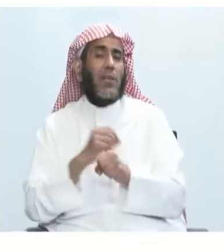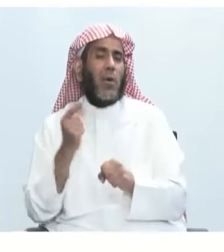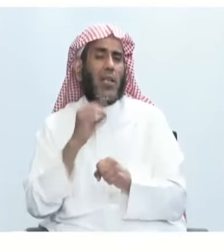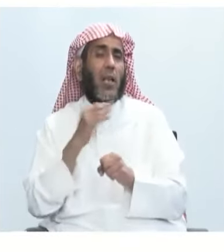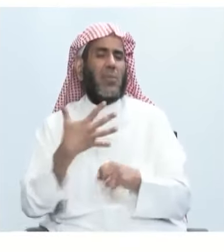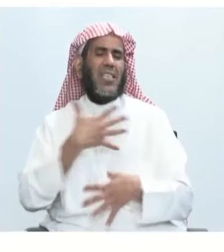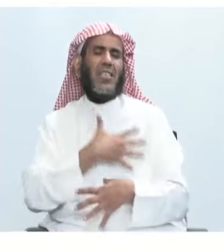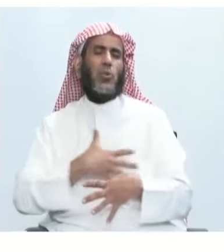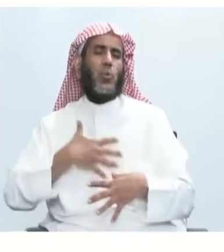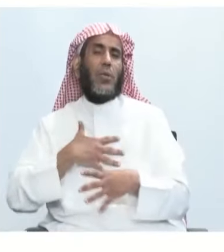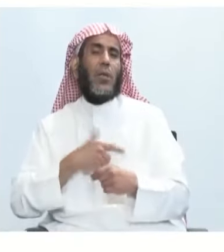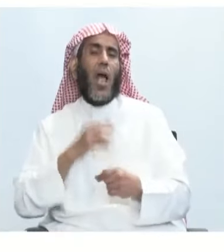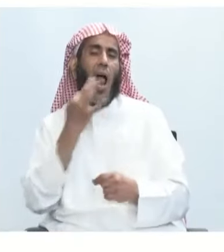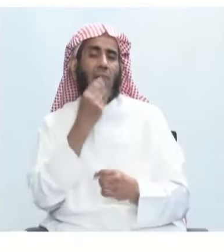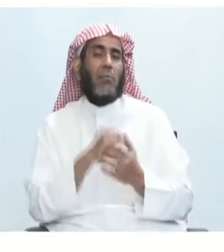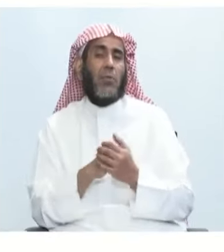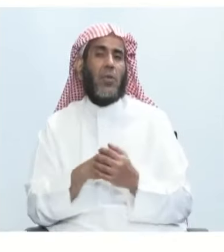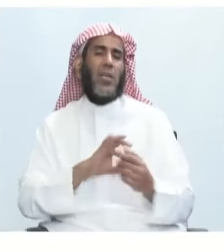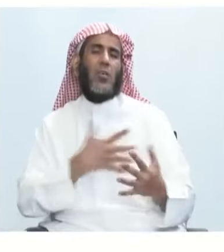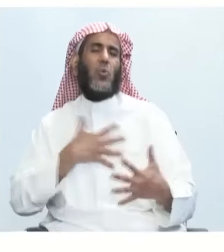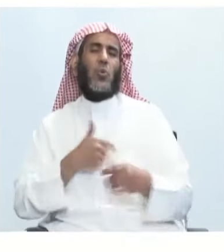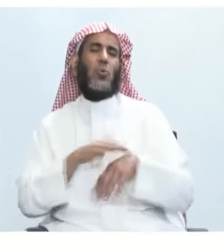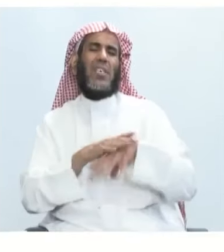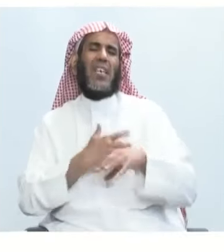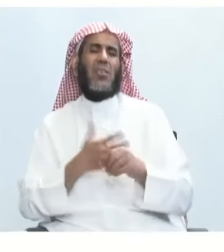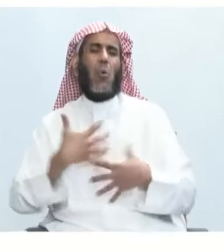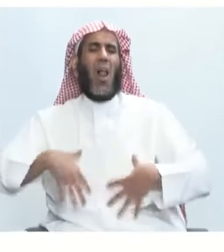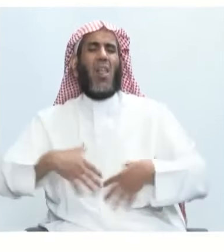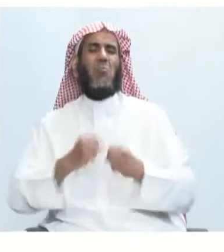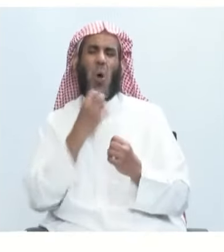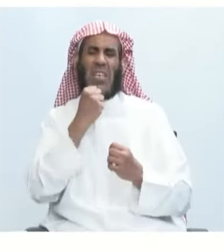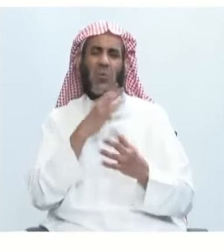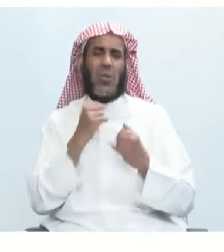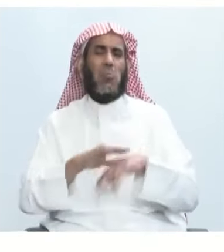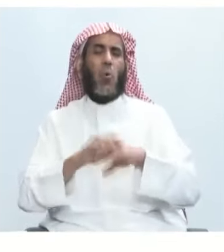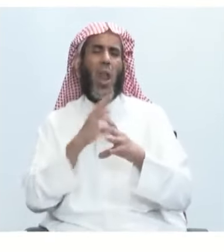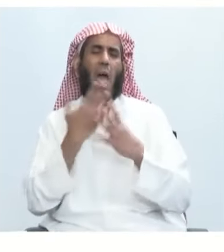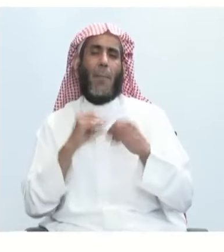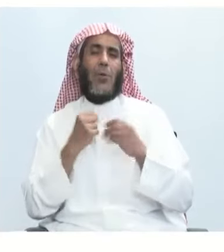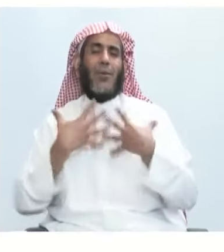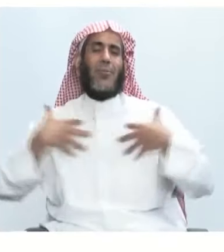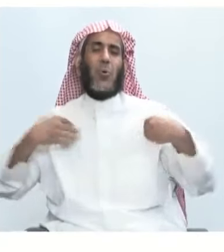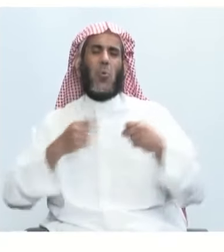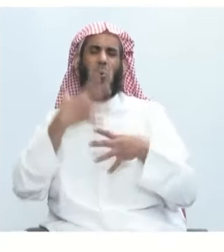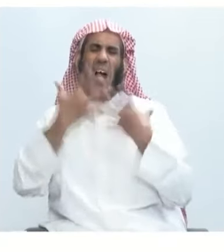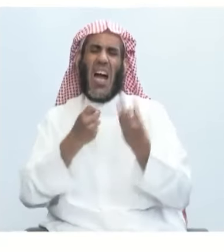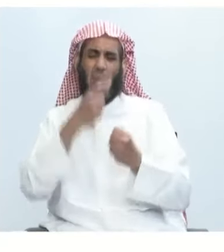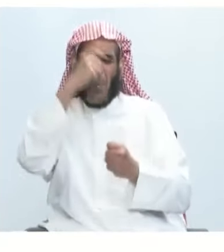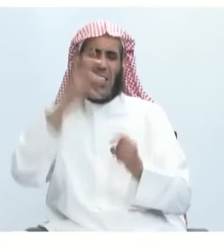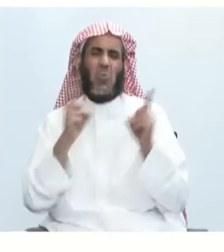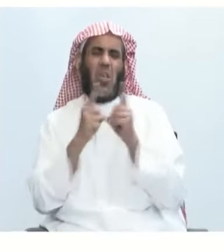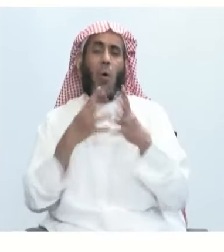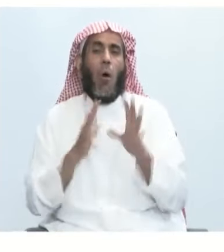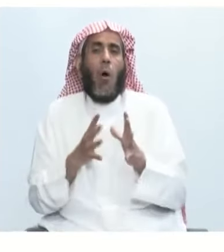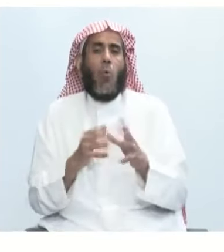النمط الشعوري الفاظ من مثل شعور واحساس والم وخشن وصلب وناعم وحاد وسرور وحار وبارد وضيق